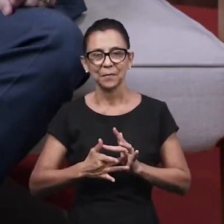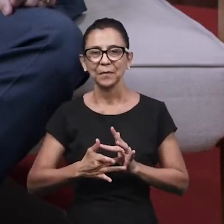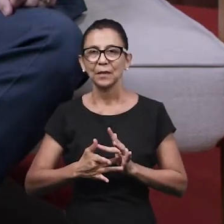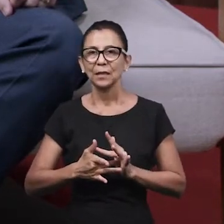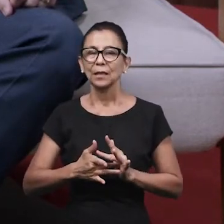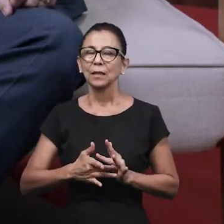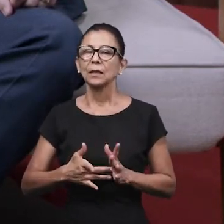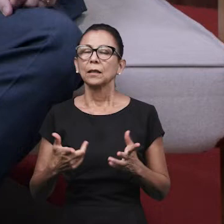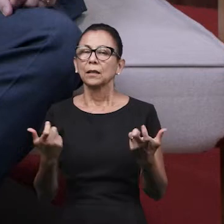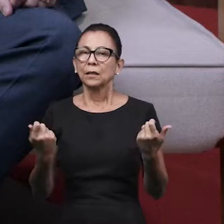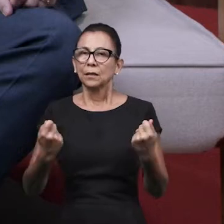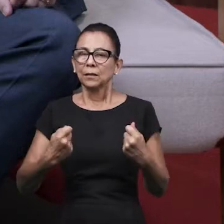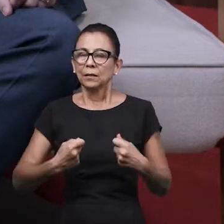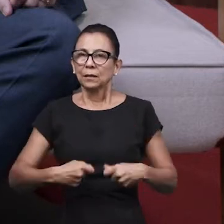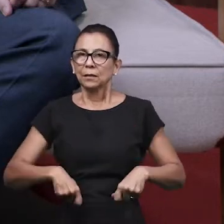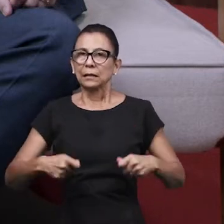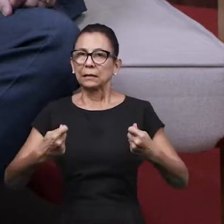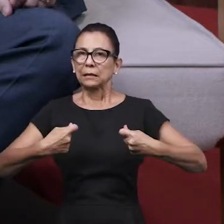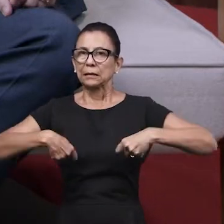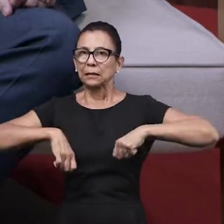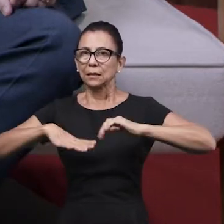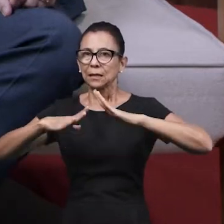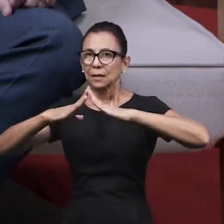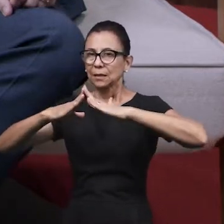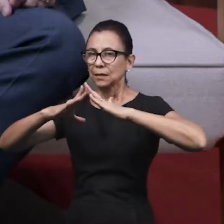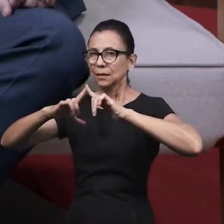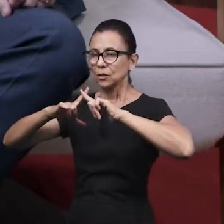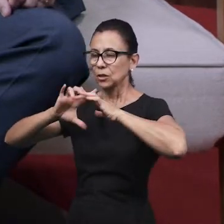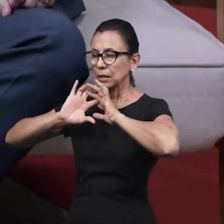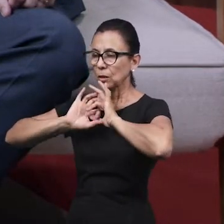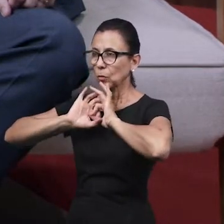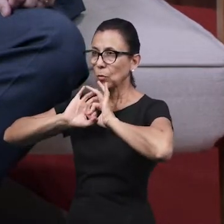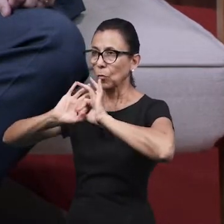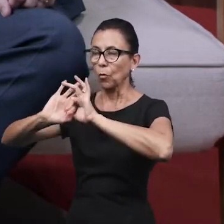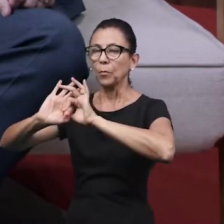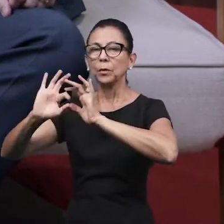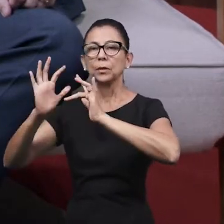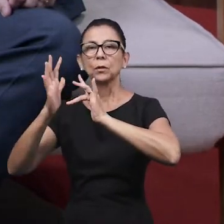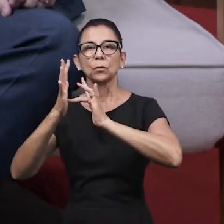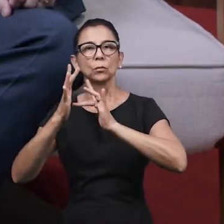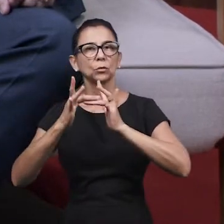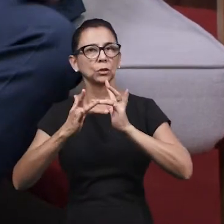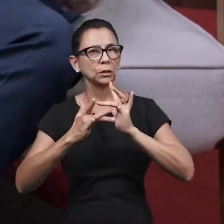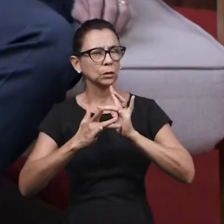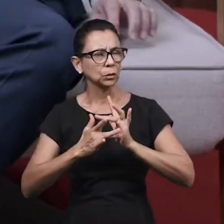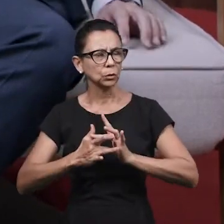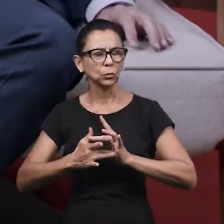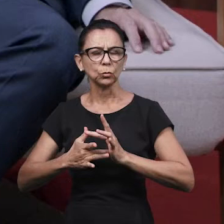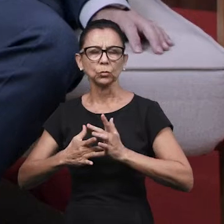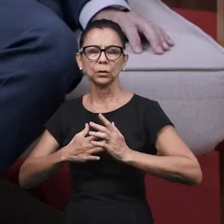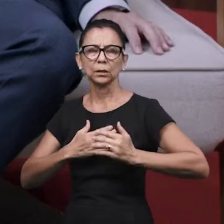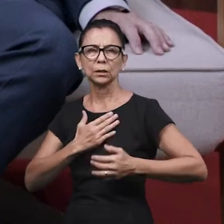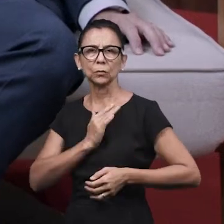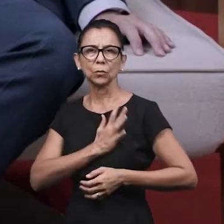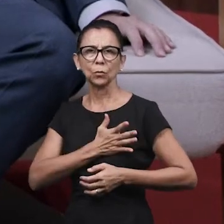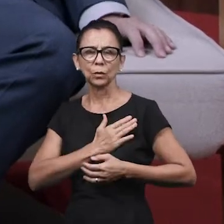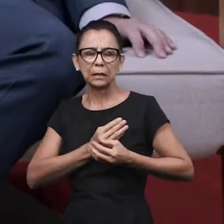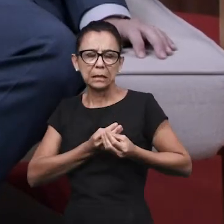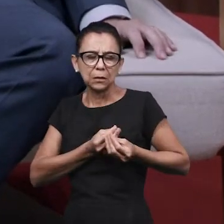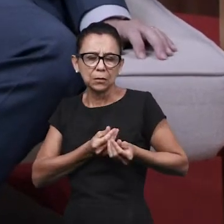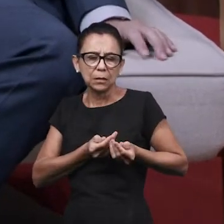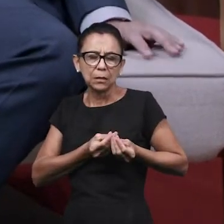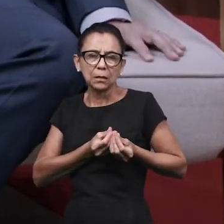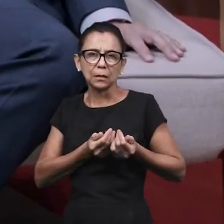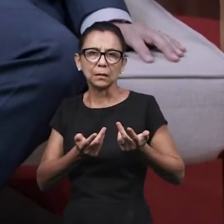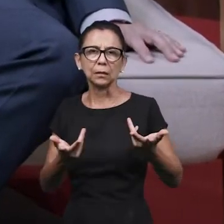ses pieds, qui pleure à ses pieds. Jésus était l'énigme, le lion, donc arraché, tué, sans